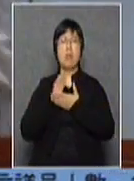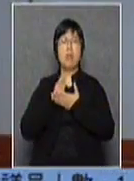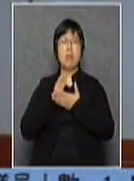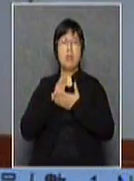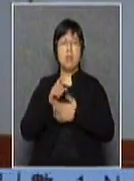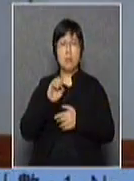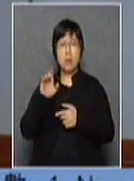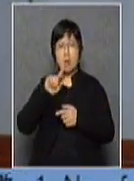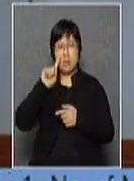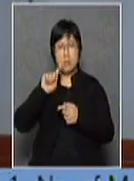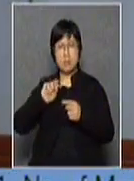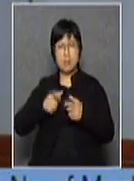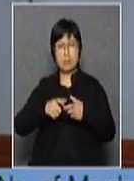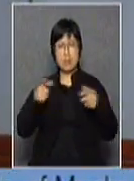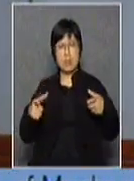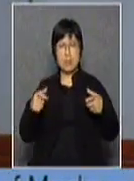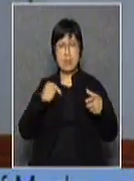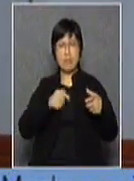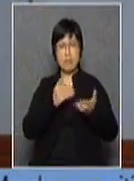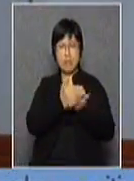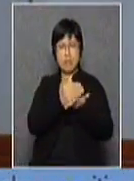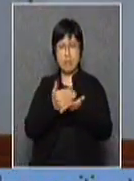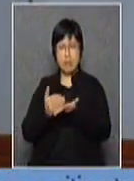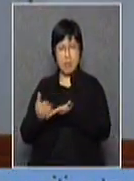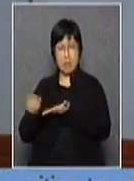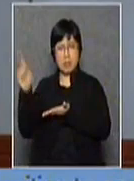話點樣整大個餅，而係個餅咧係點樣分配。